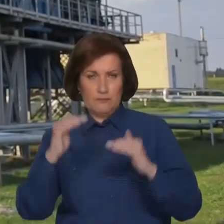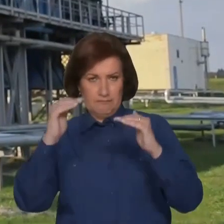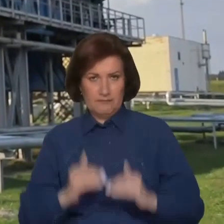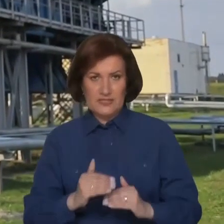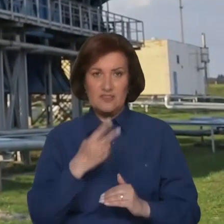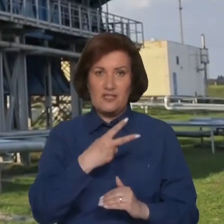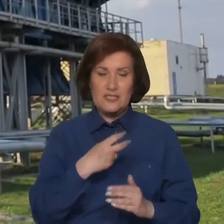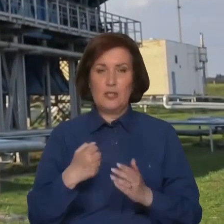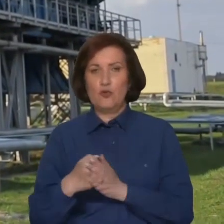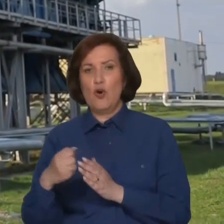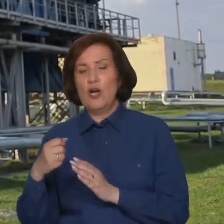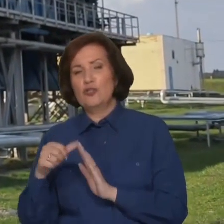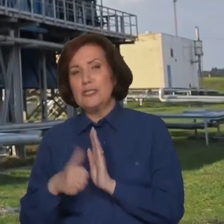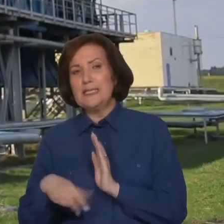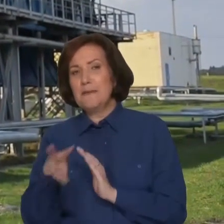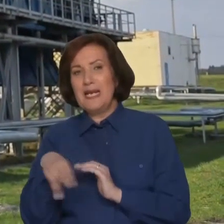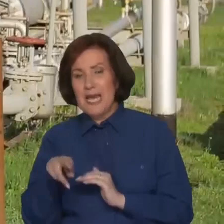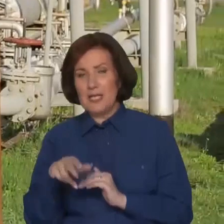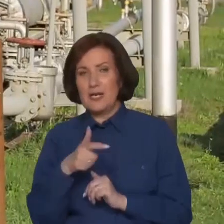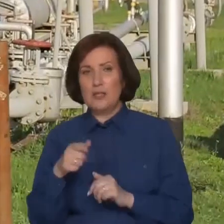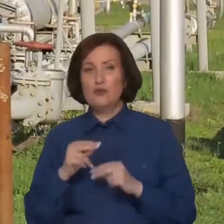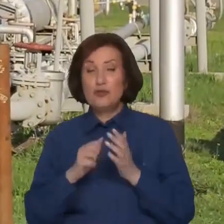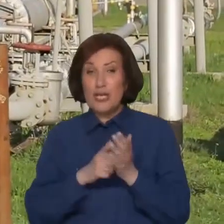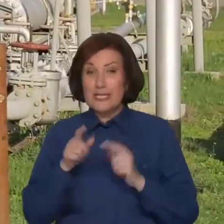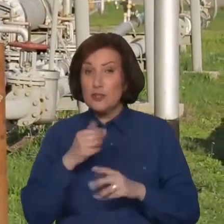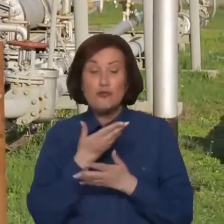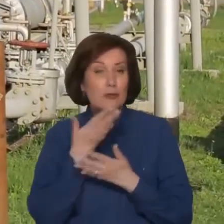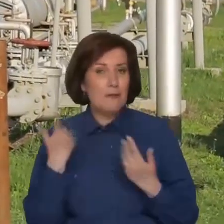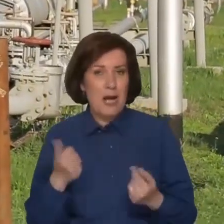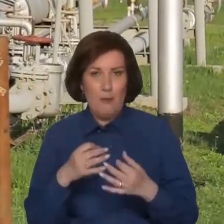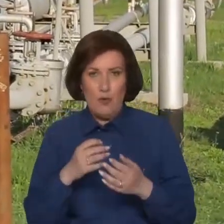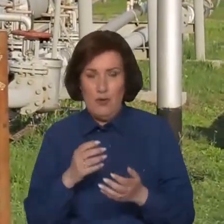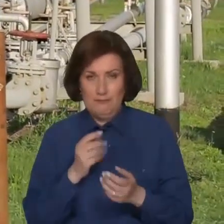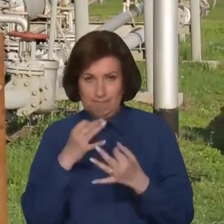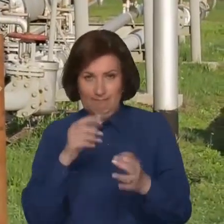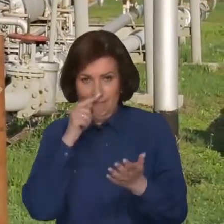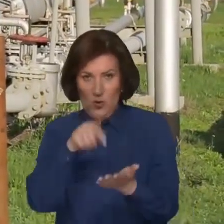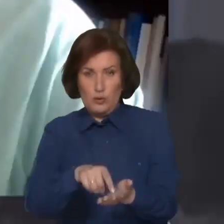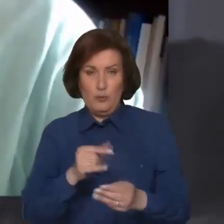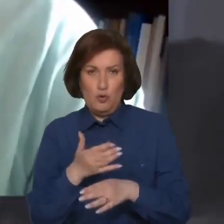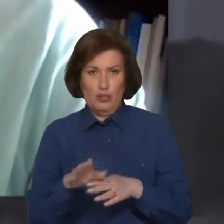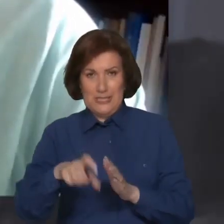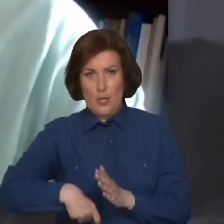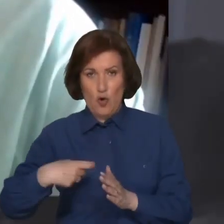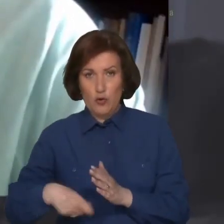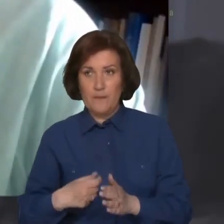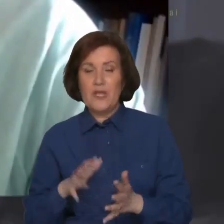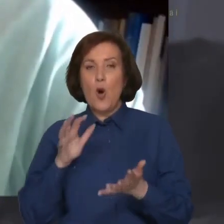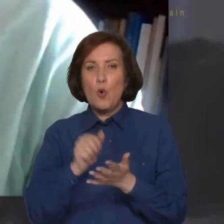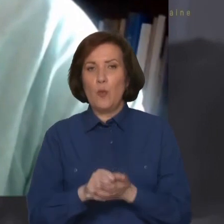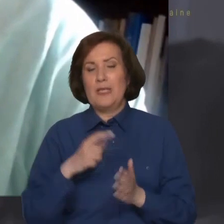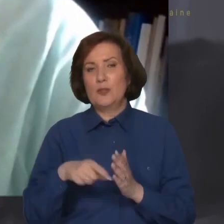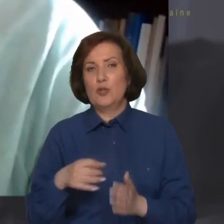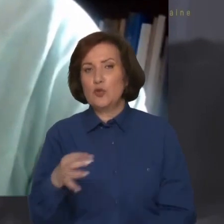впаде з 20 до 16 мільярдів кубометрів газу через те, що не маємо доступу до частини родовищ. Окупація